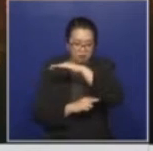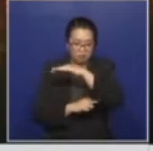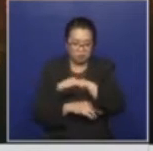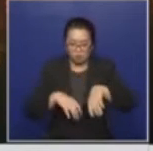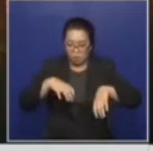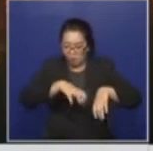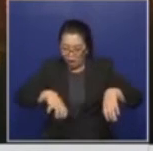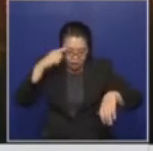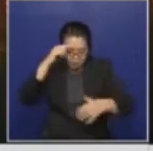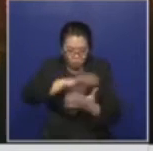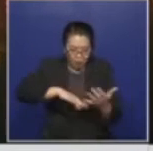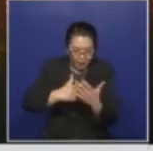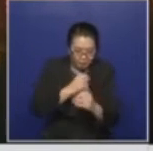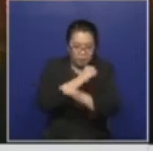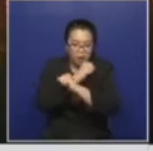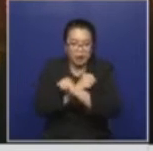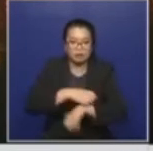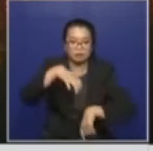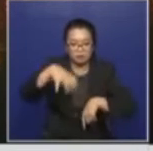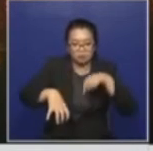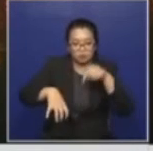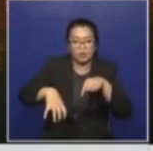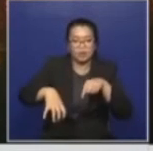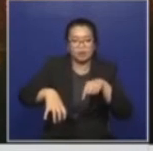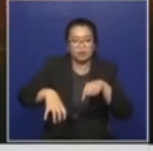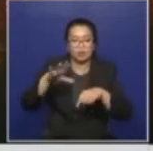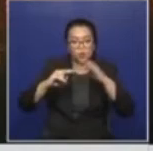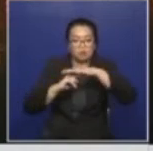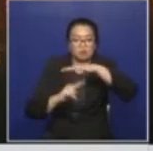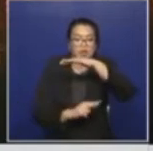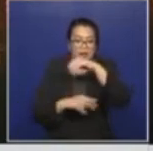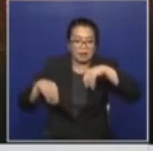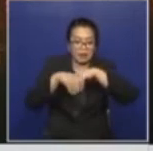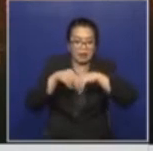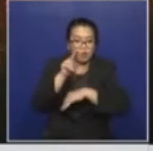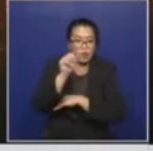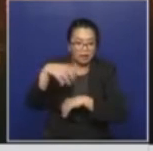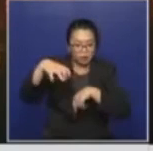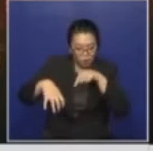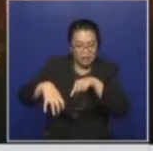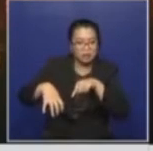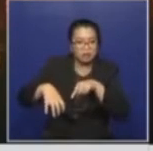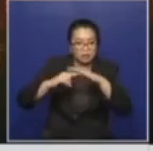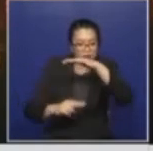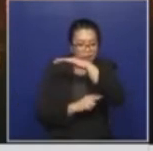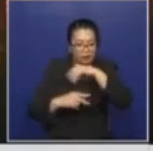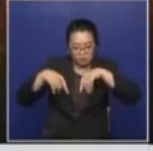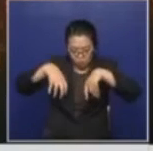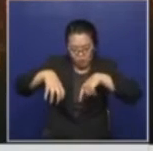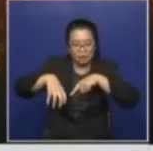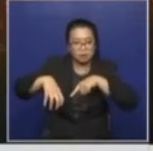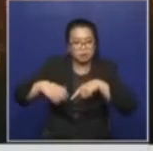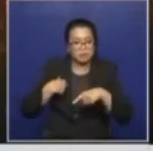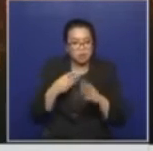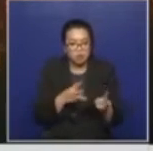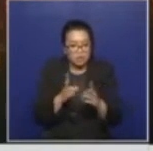างกับดักเอาไว้ผมฟังการประกาศของน้องนักเรียนนิสิตนักศึกษาแล้วไม่สบายใจท่านท่าน